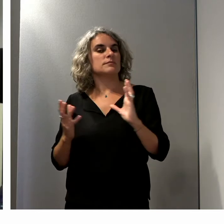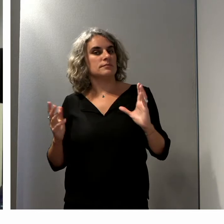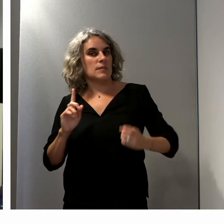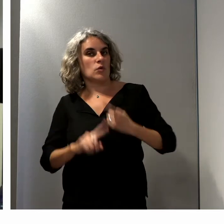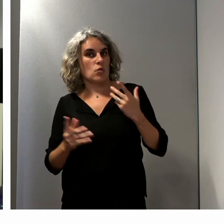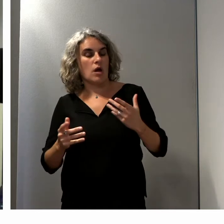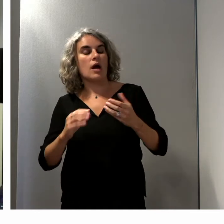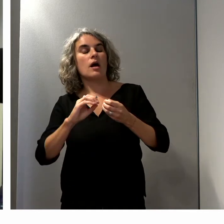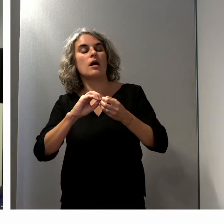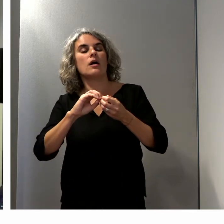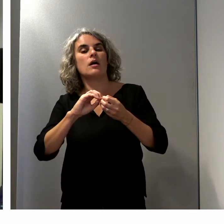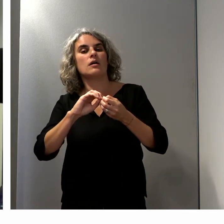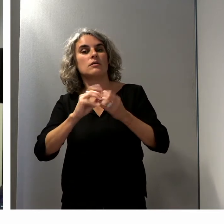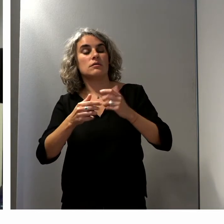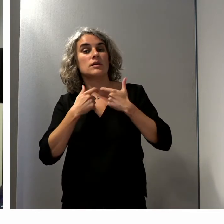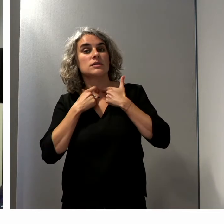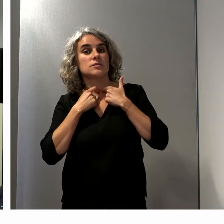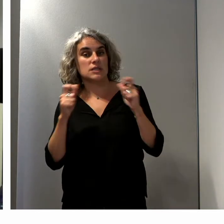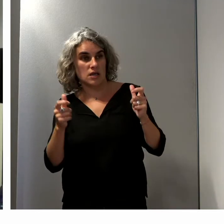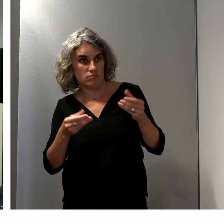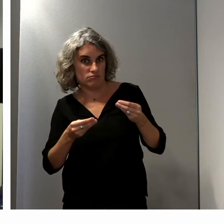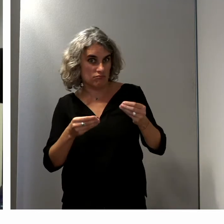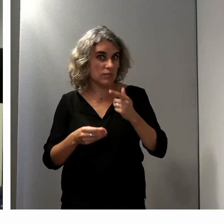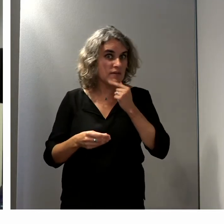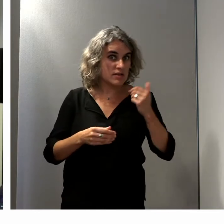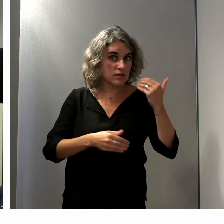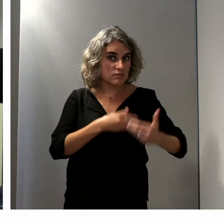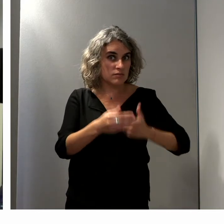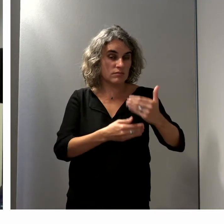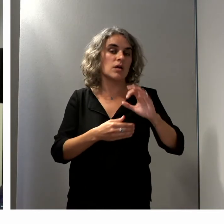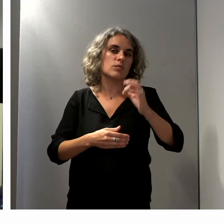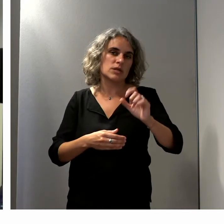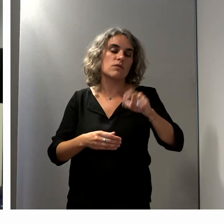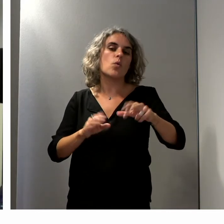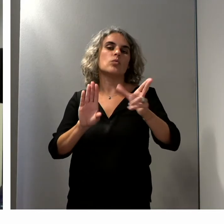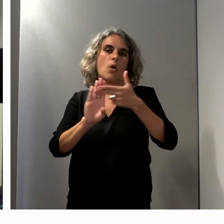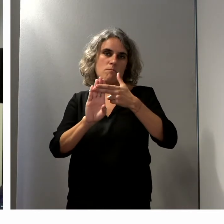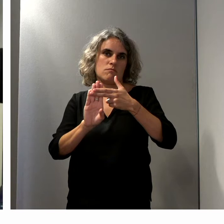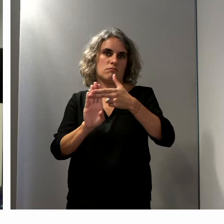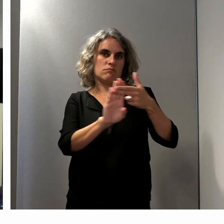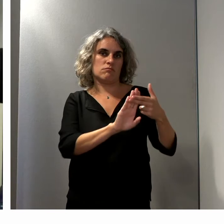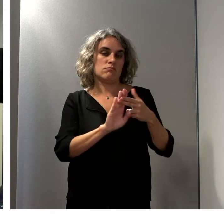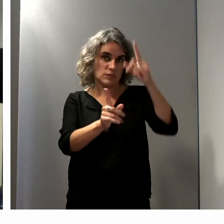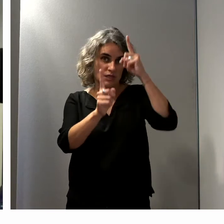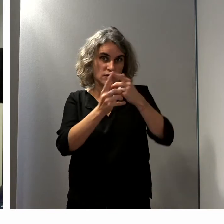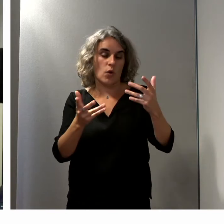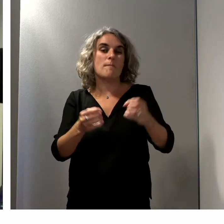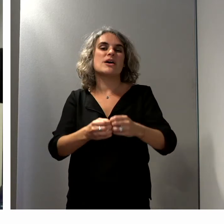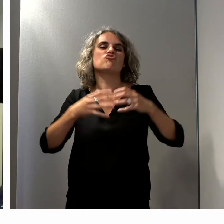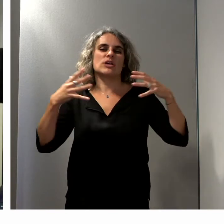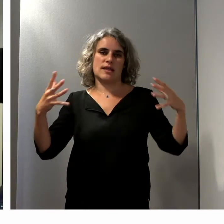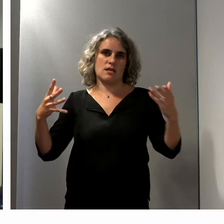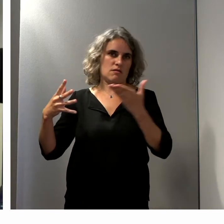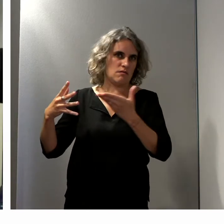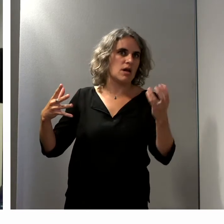être facilitatrice, elle doit être normalisée pour permettre l'accès au plus grand nombre. Je pense que c'est